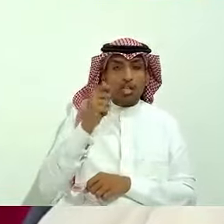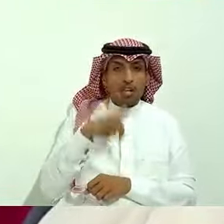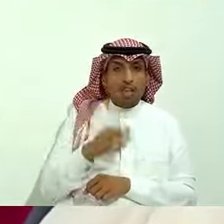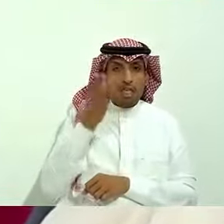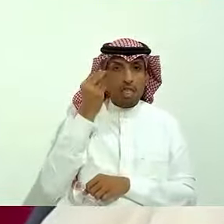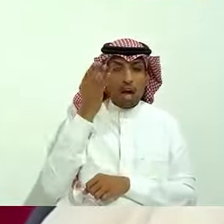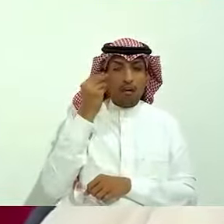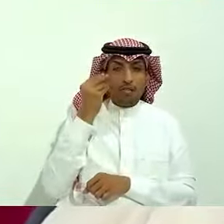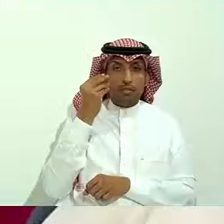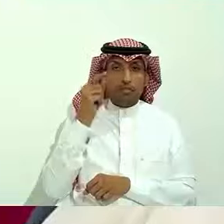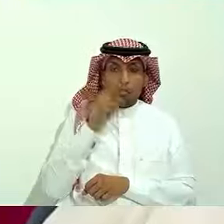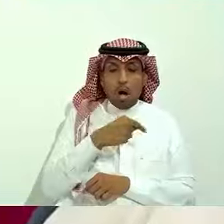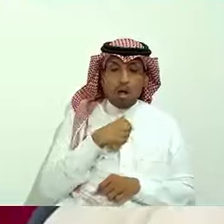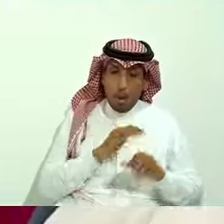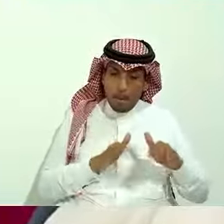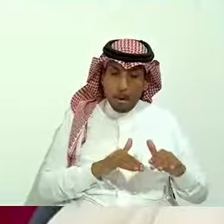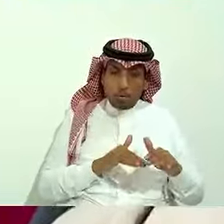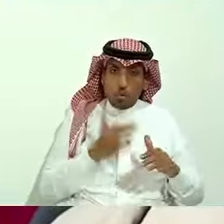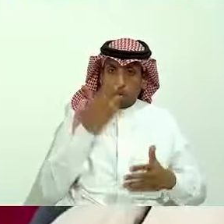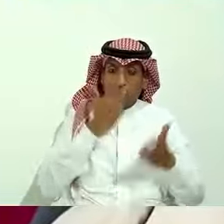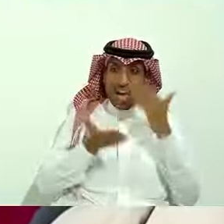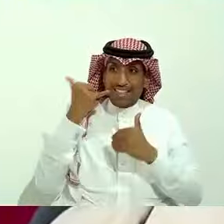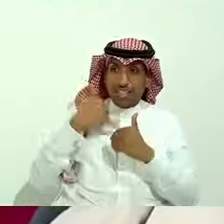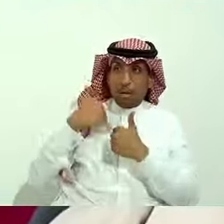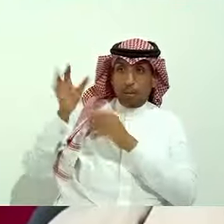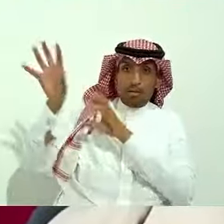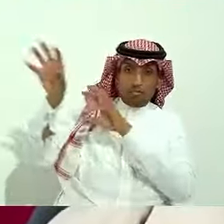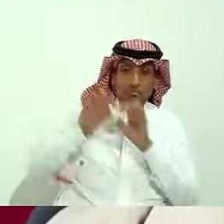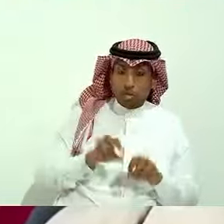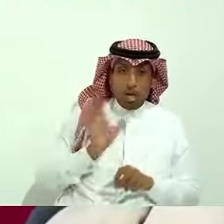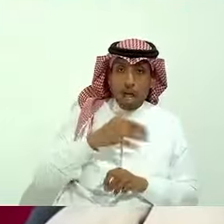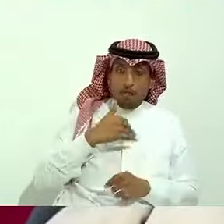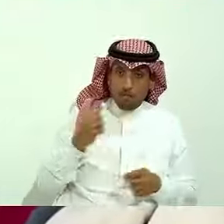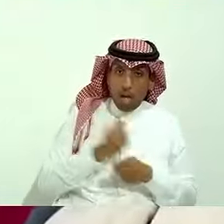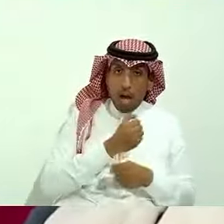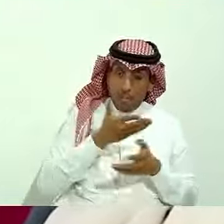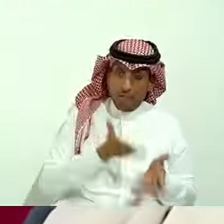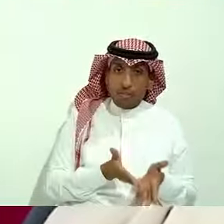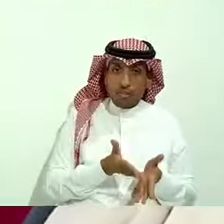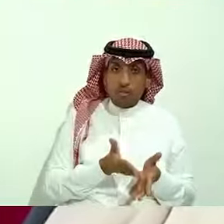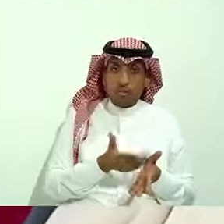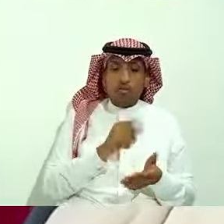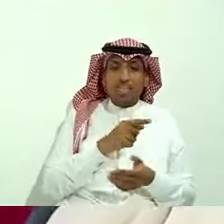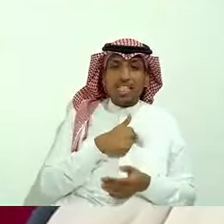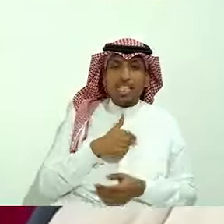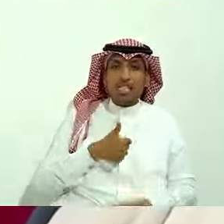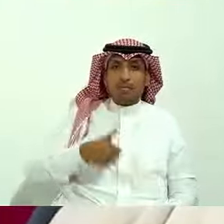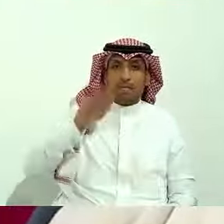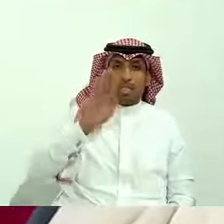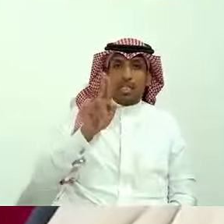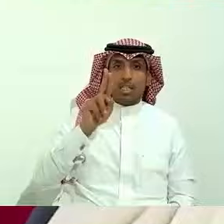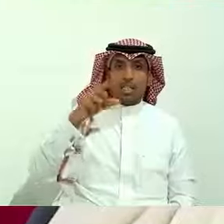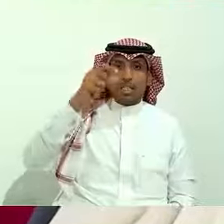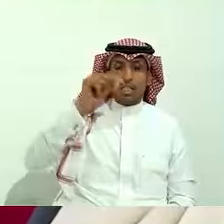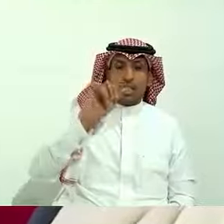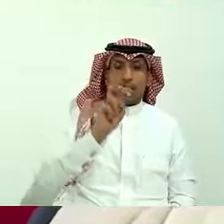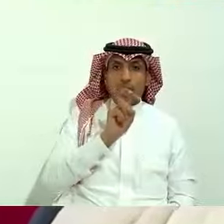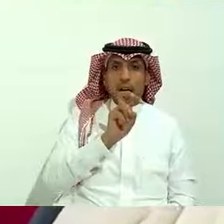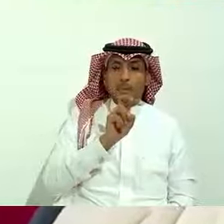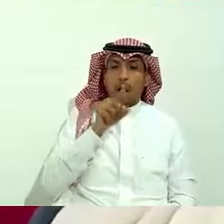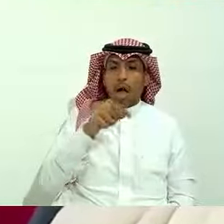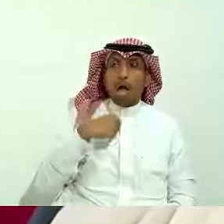وعندنا يعني هالمبدأ أوريدي موجود عندنا، ما هو مبدأ جاي من برا مستورد والحين نستخدمه. يمكن كلمة استدامة أو sustainability صارت هي